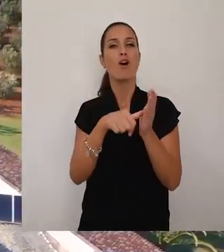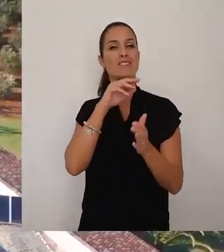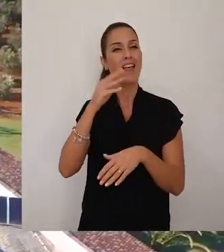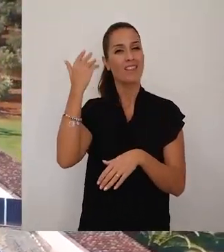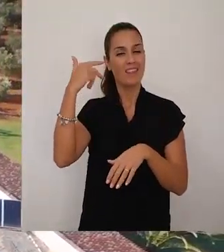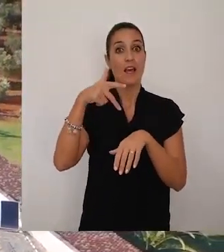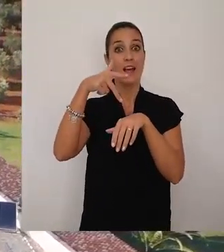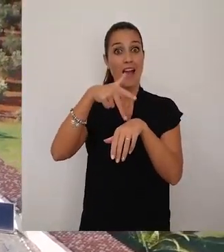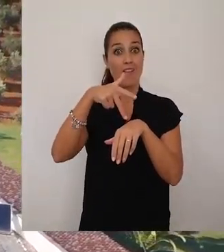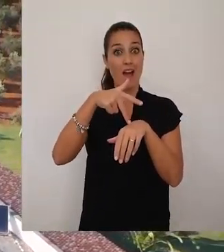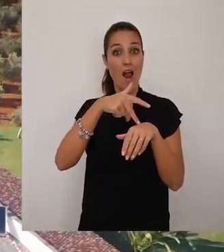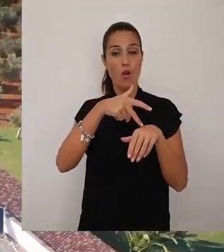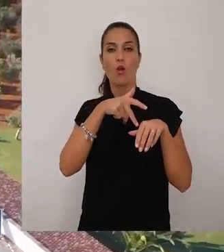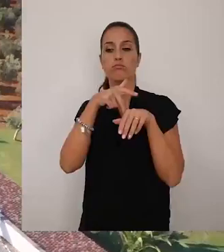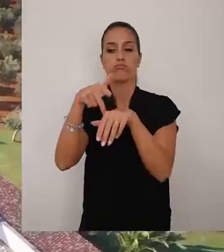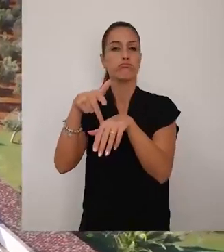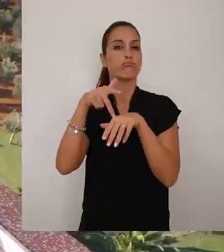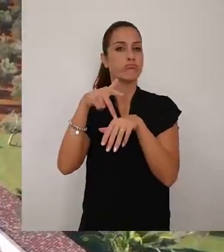cavallo.